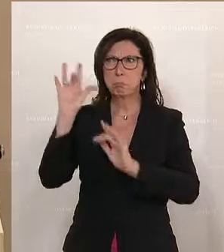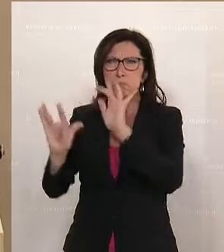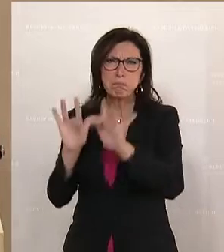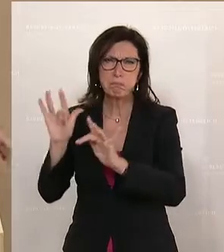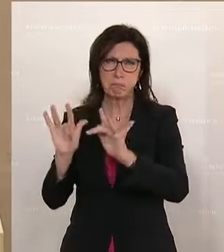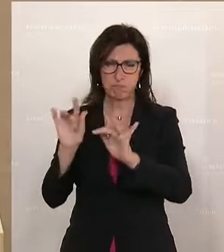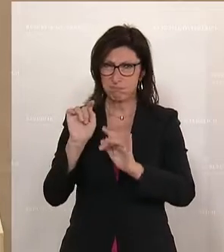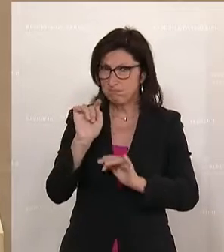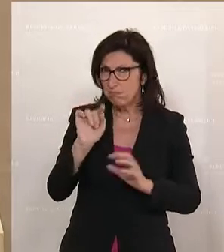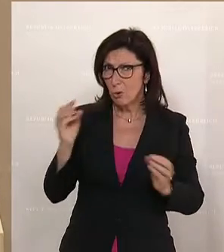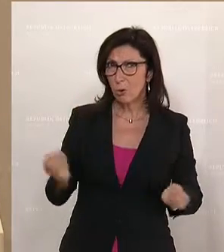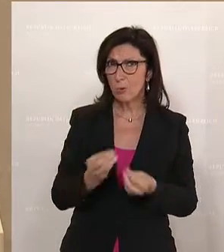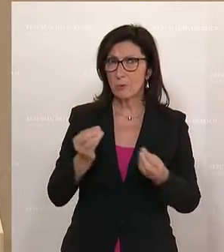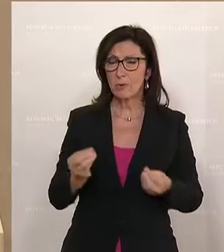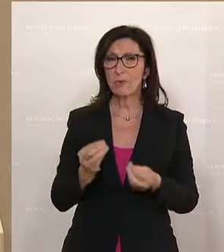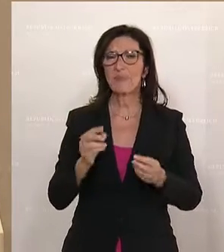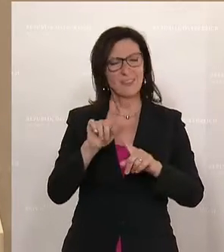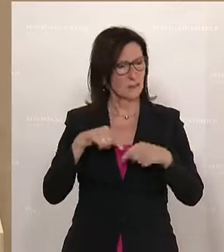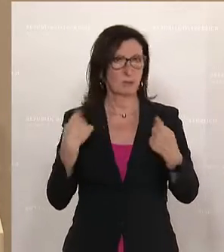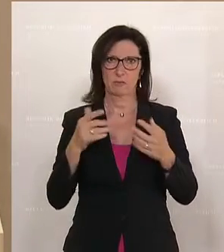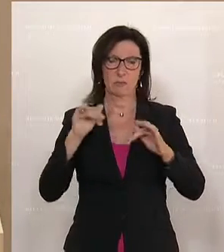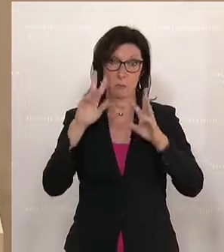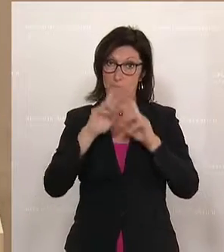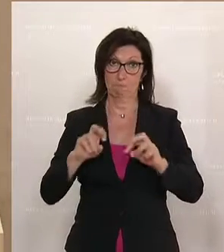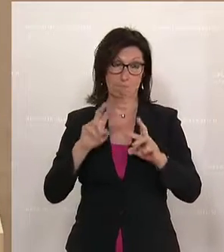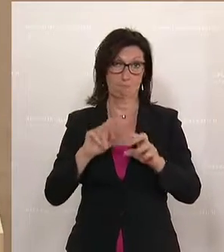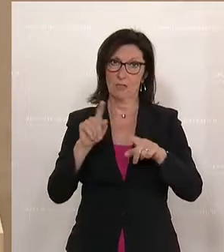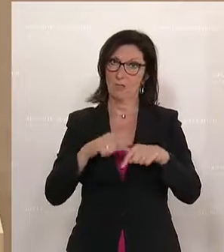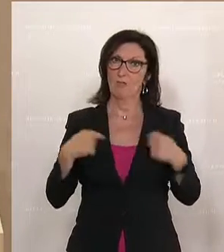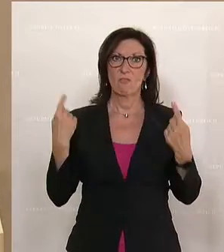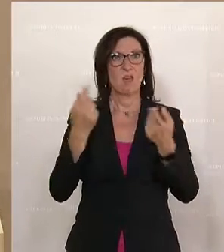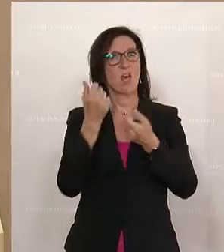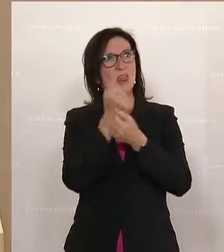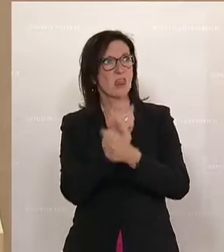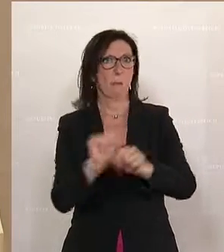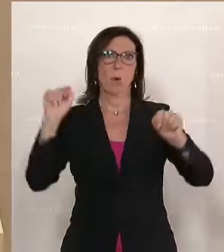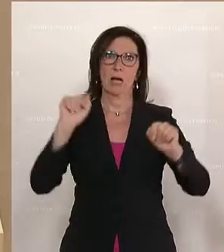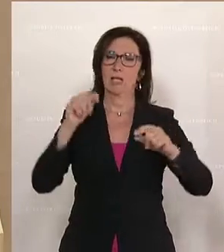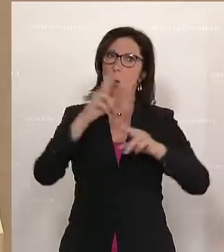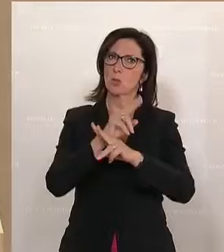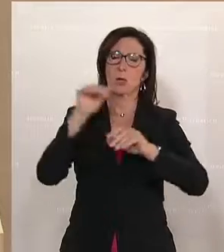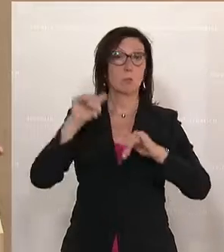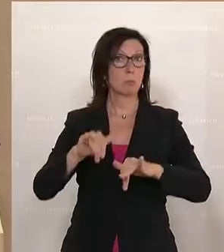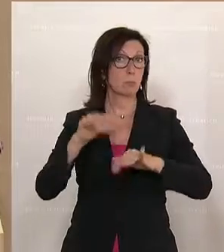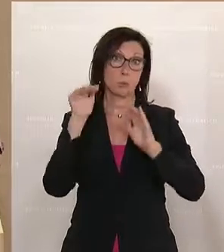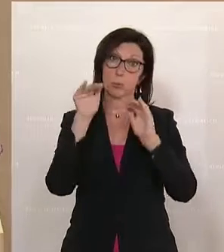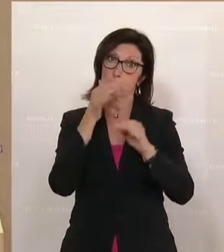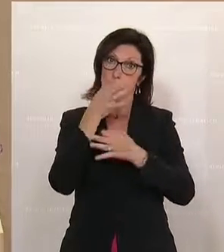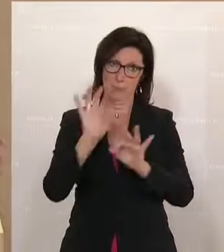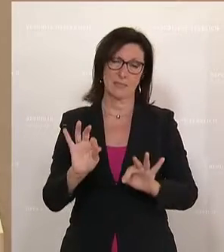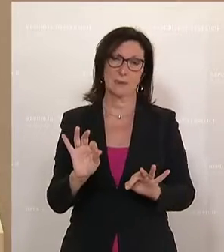auch anschauen, damit wir unsere Demokratie umso besser schützen können. Werte Kolleginnen und